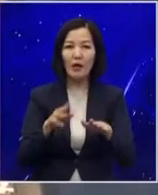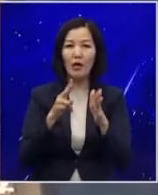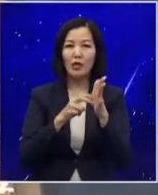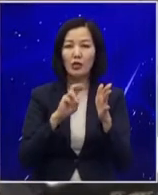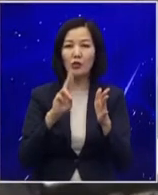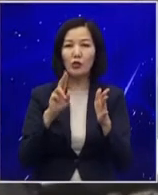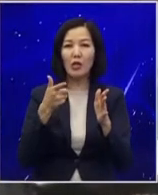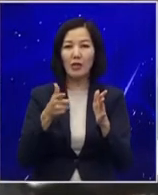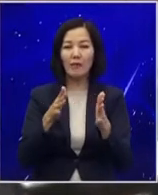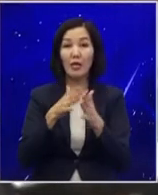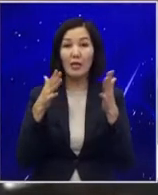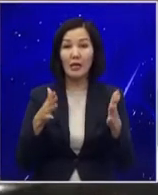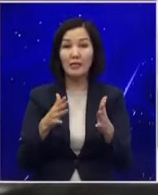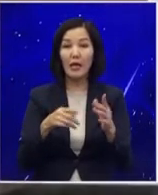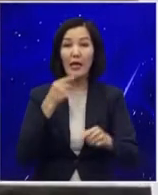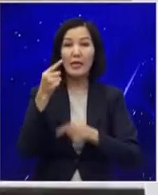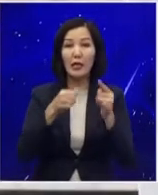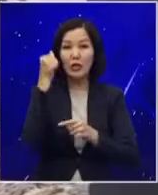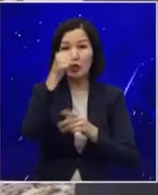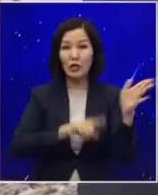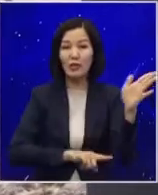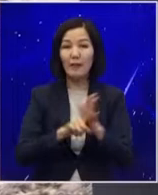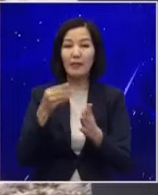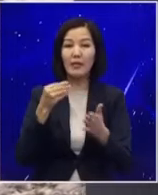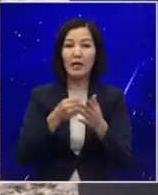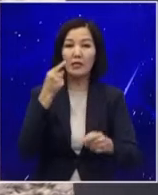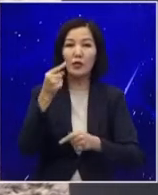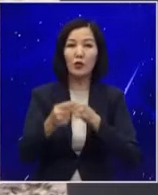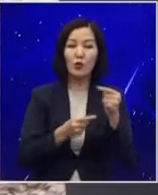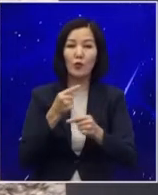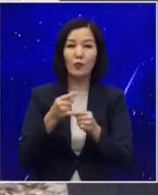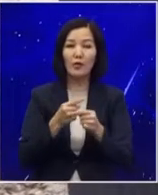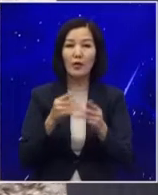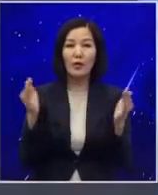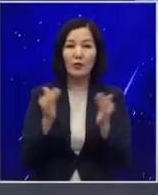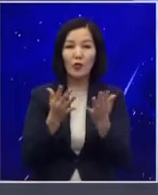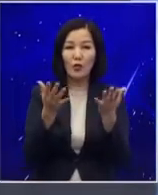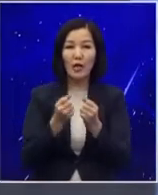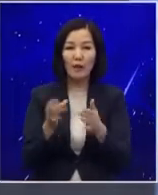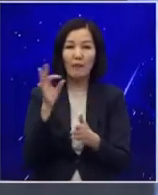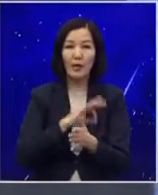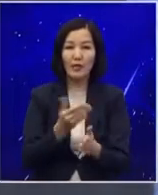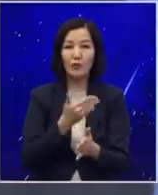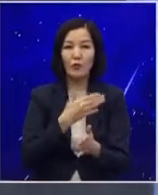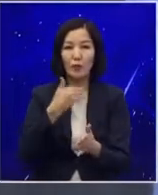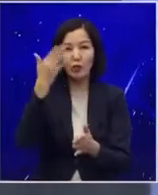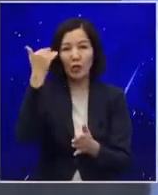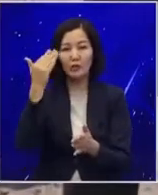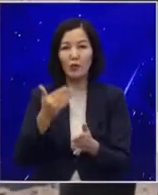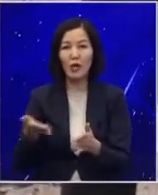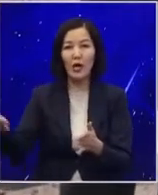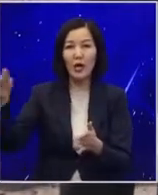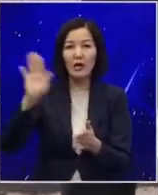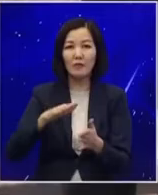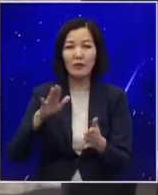700 келеден асты. Қожалық келесі жылдан бастап асыл тұқымды малдың төлін алып пайдасын көрмек. Жаз бойы дерлік аспантаудың аясы